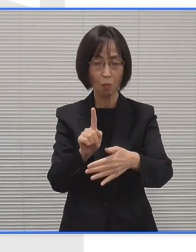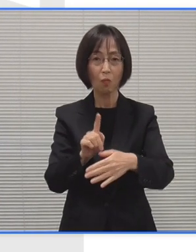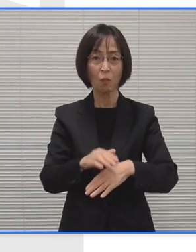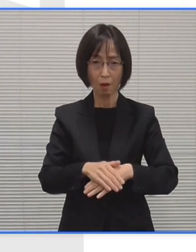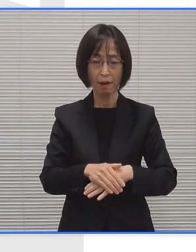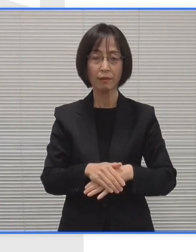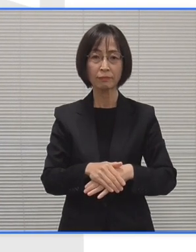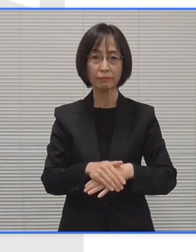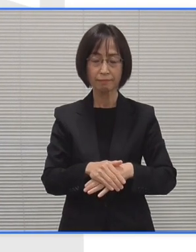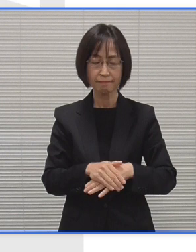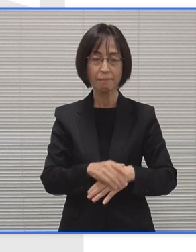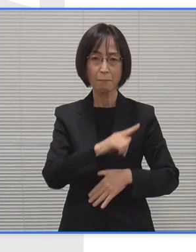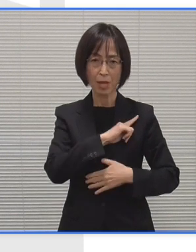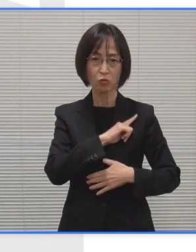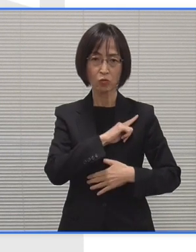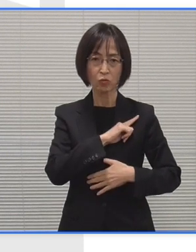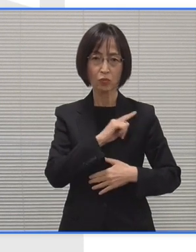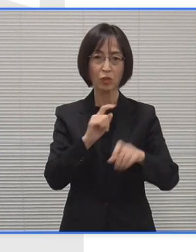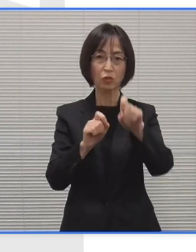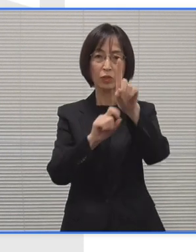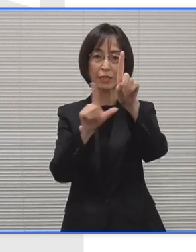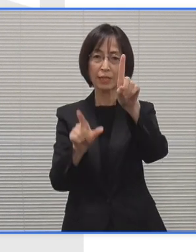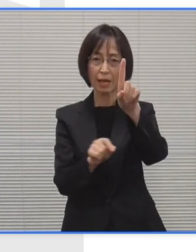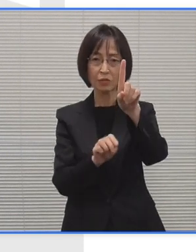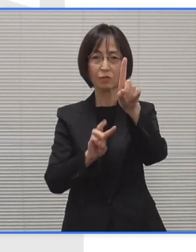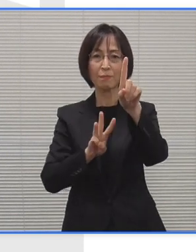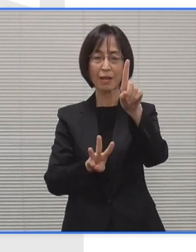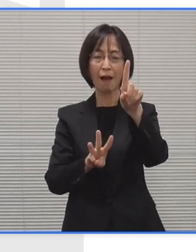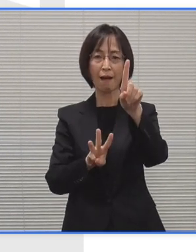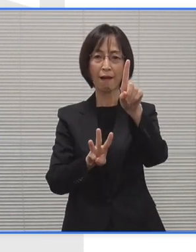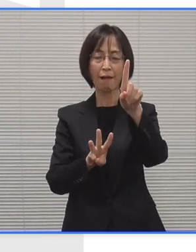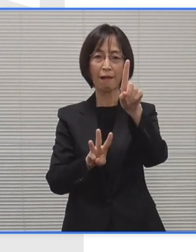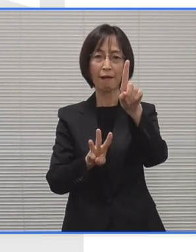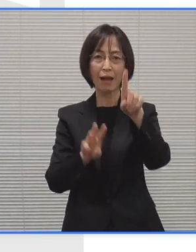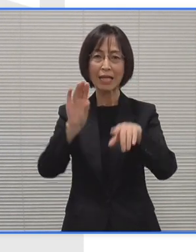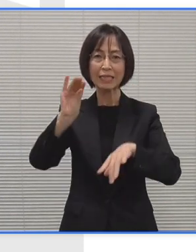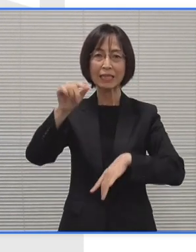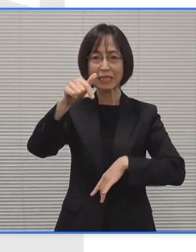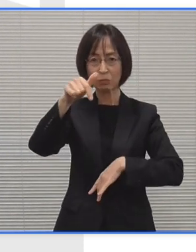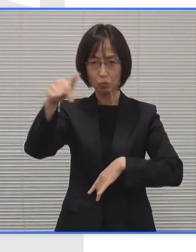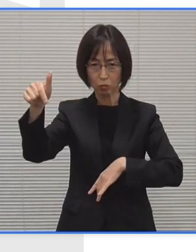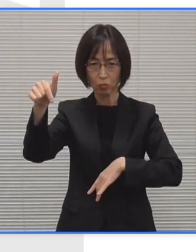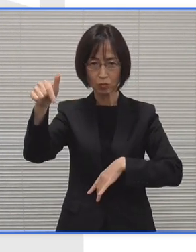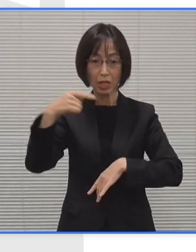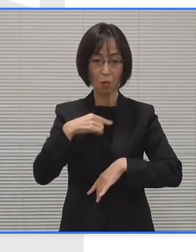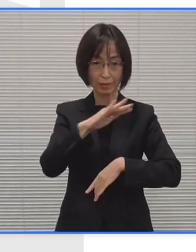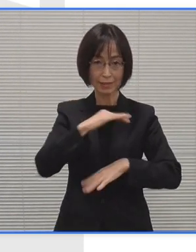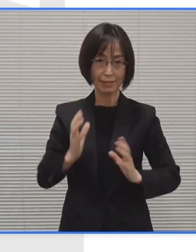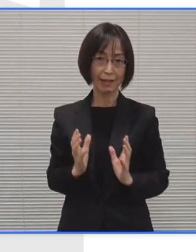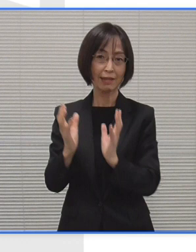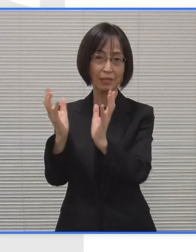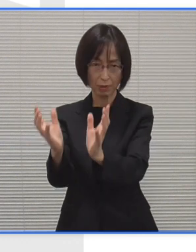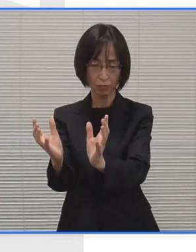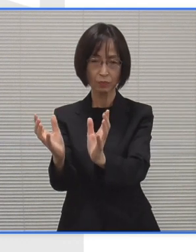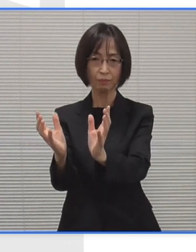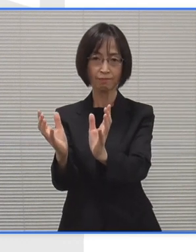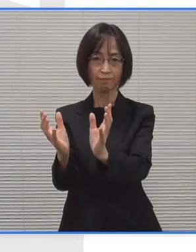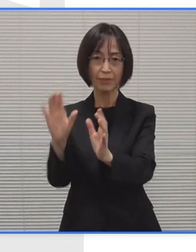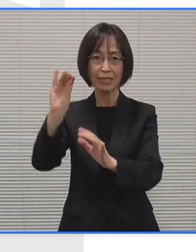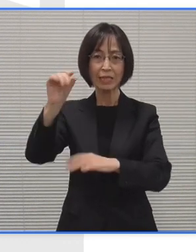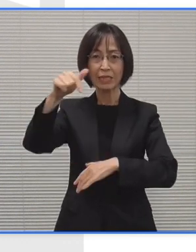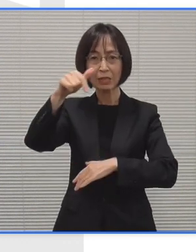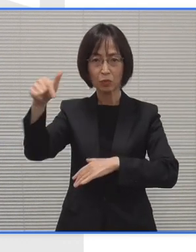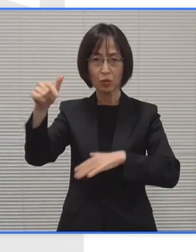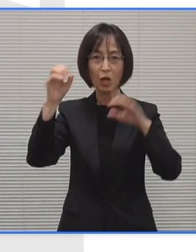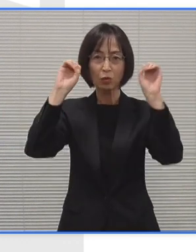、まずは11月3日は秩父に私たちが参ります。秩父